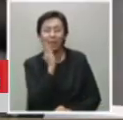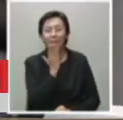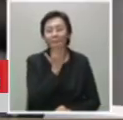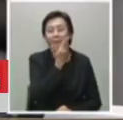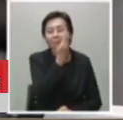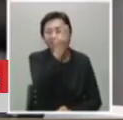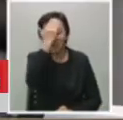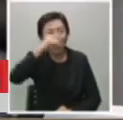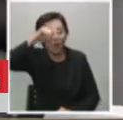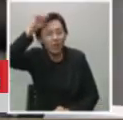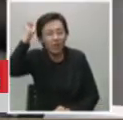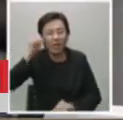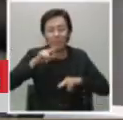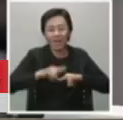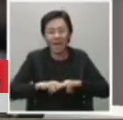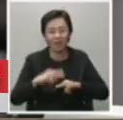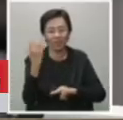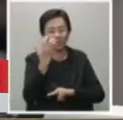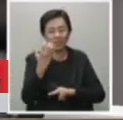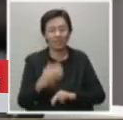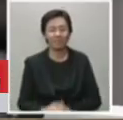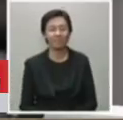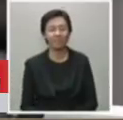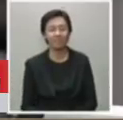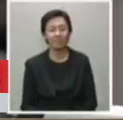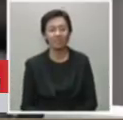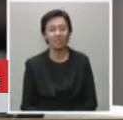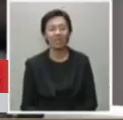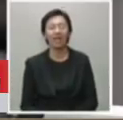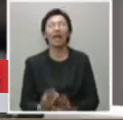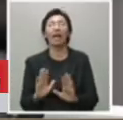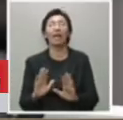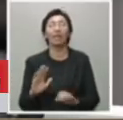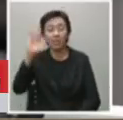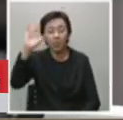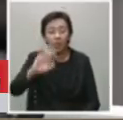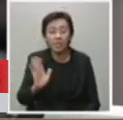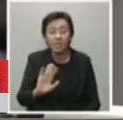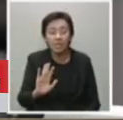าแป้งหวีผมมานั่งออกทีวีนะครับ ท่านไม่ประท้วงเลยใช่ไหมครับ